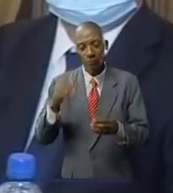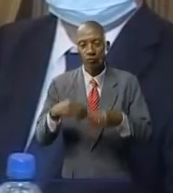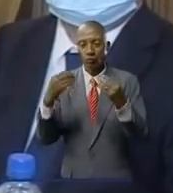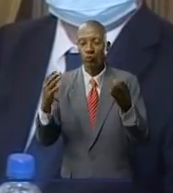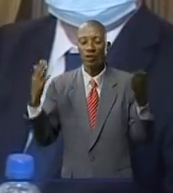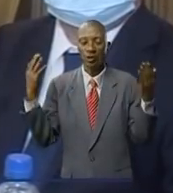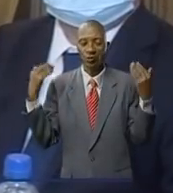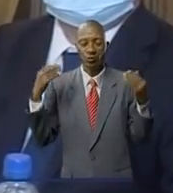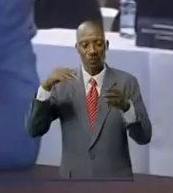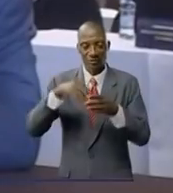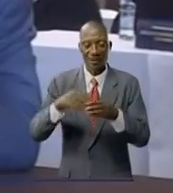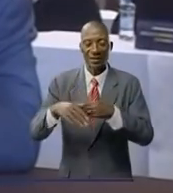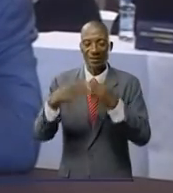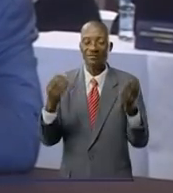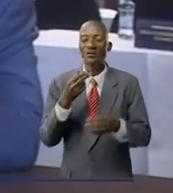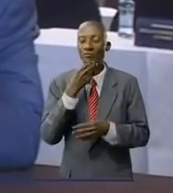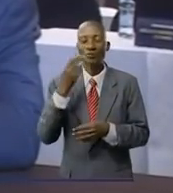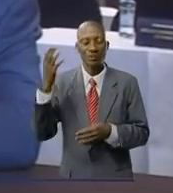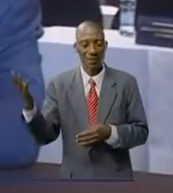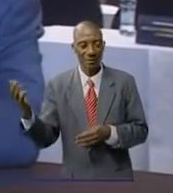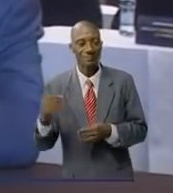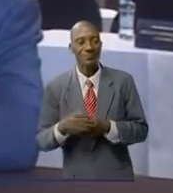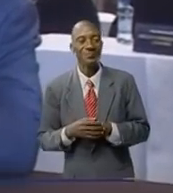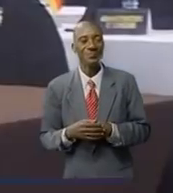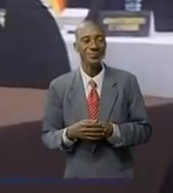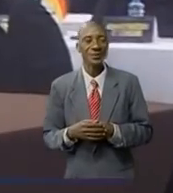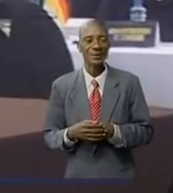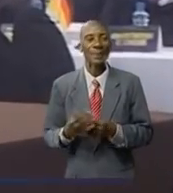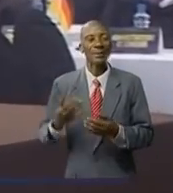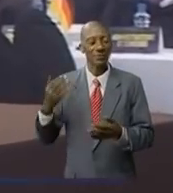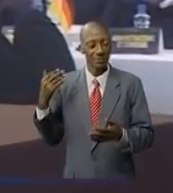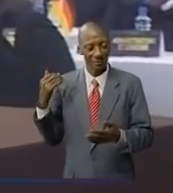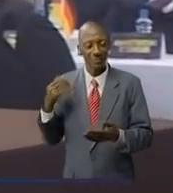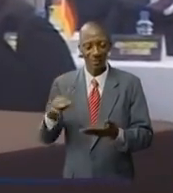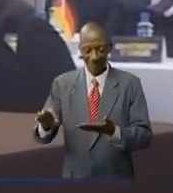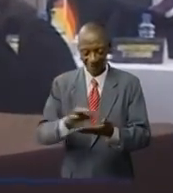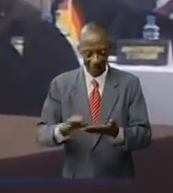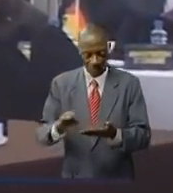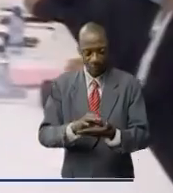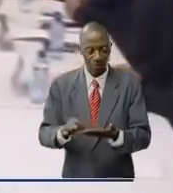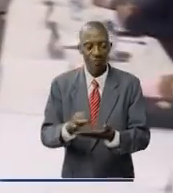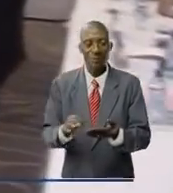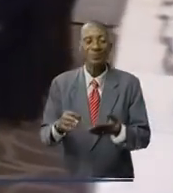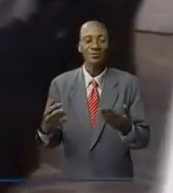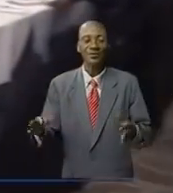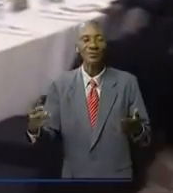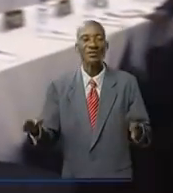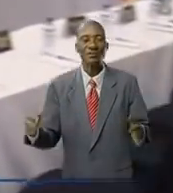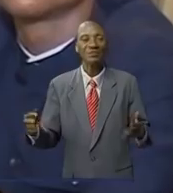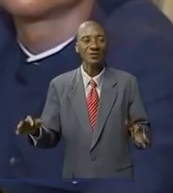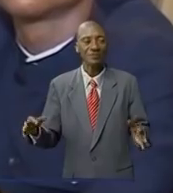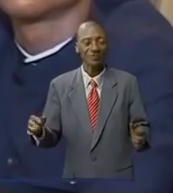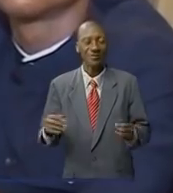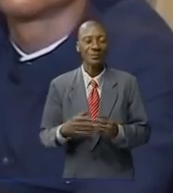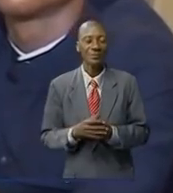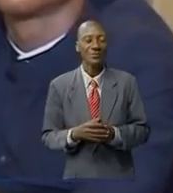dureront 36 mois, soit 3 ans. La signature de ces documents stratégiques entre les deux parties a eu lieu en signe de soutien en présence des